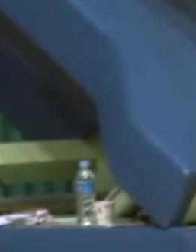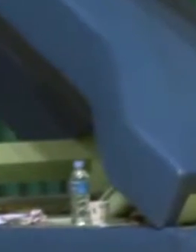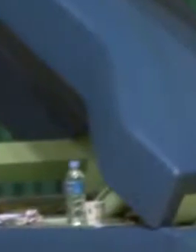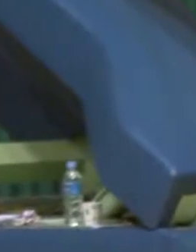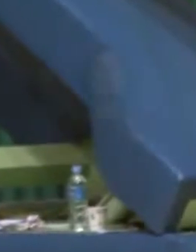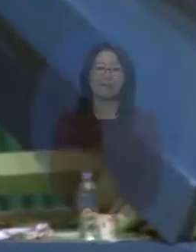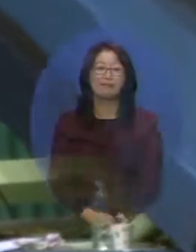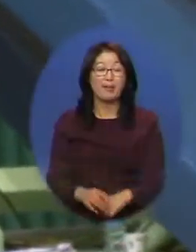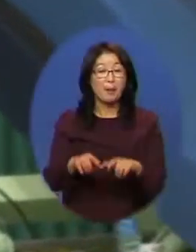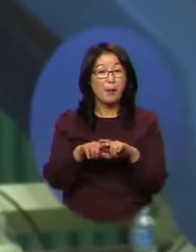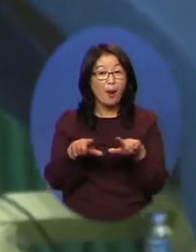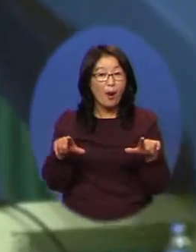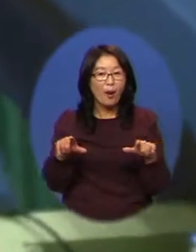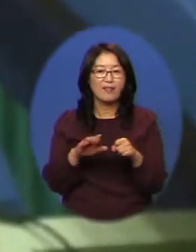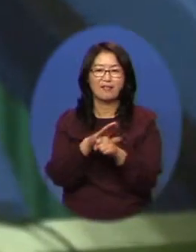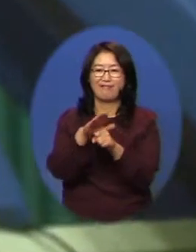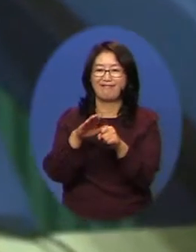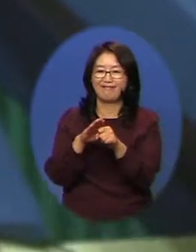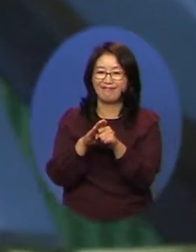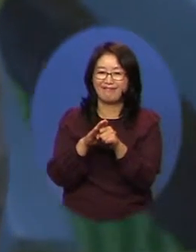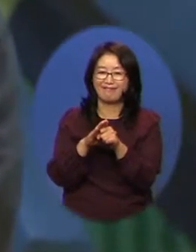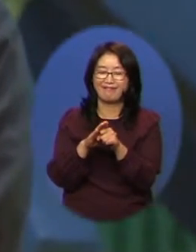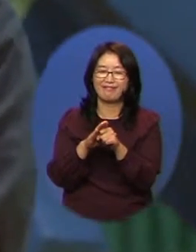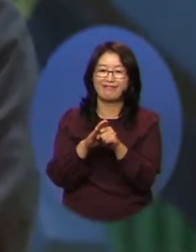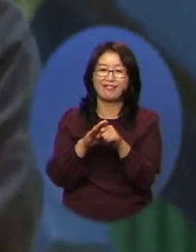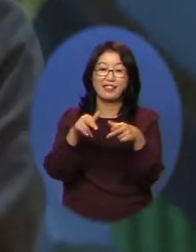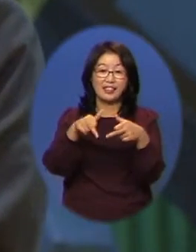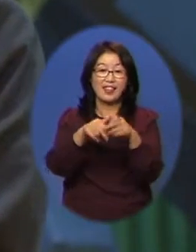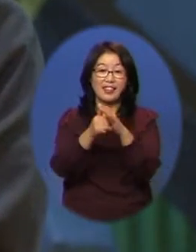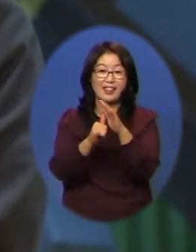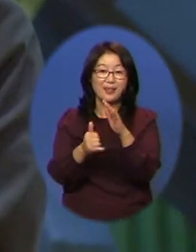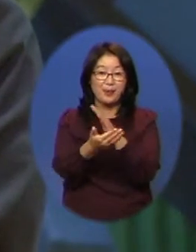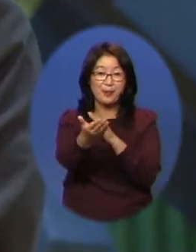평소에 사랑하는 장애인 가족 여러분 반갑습니다.